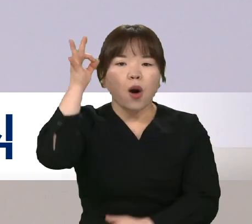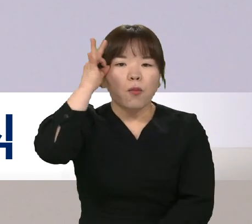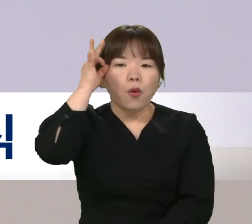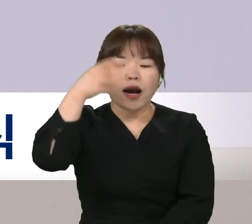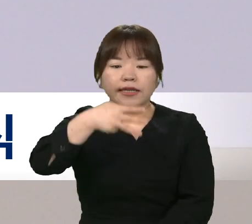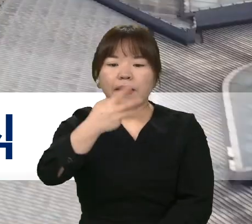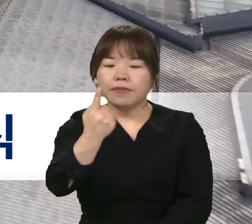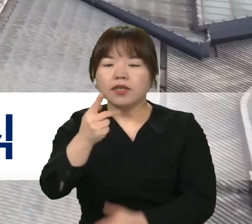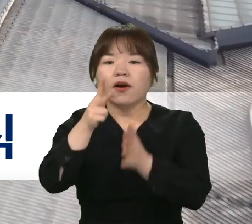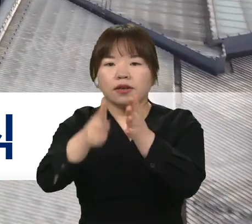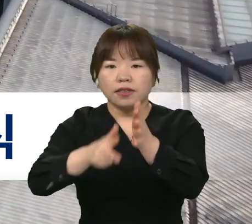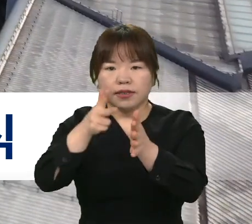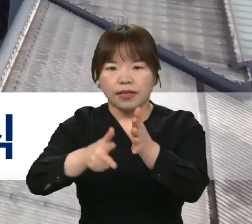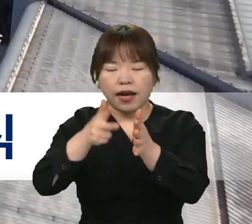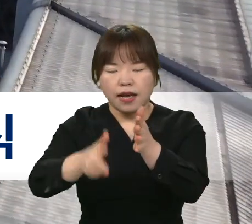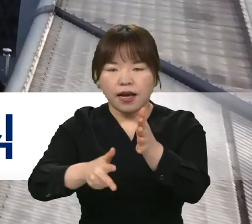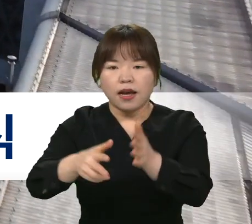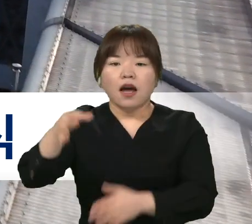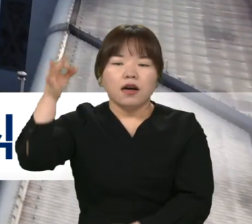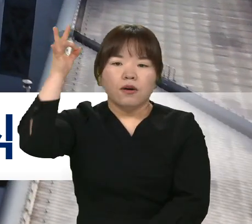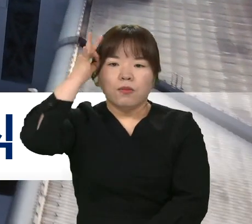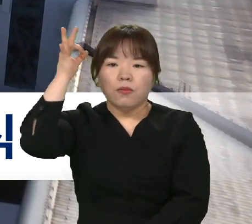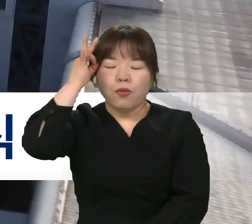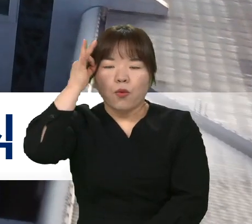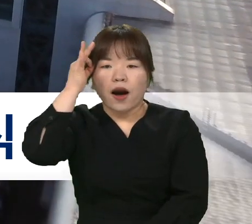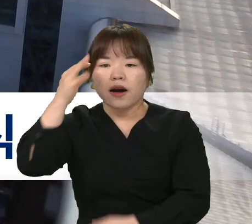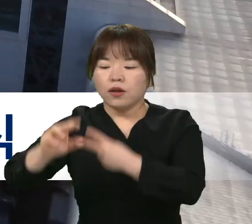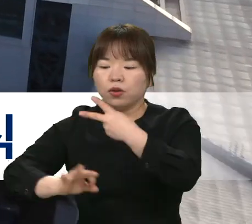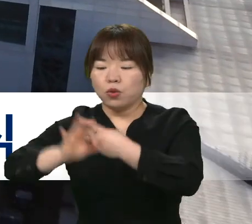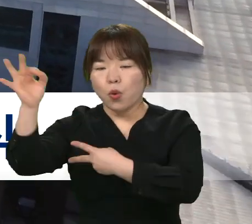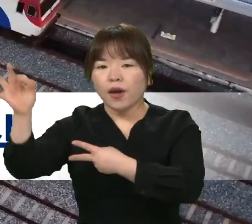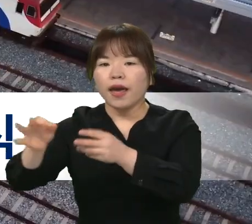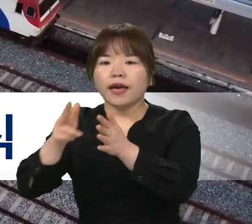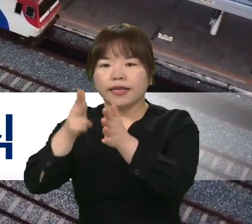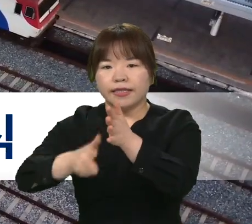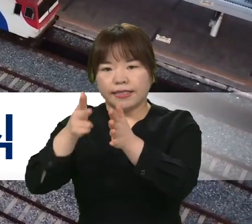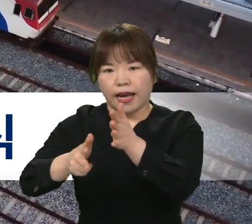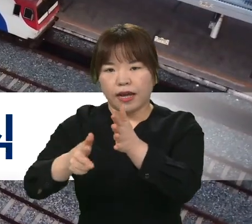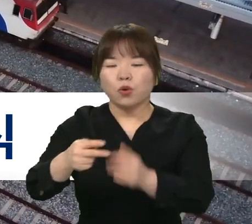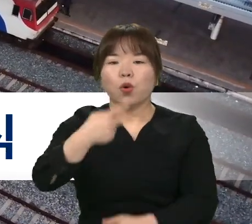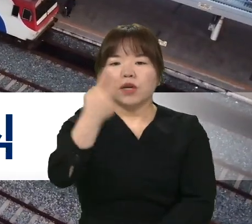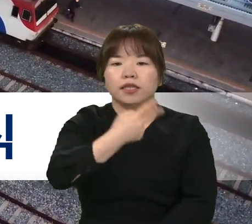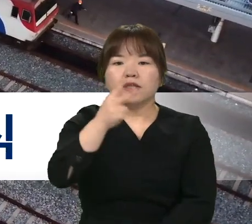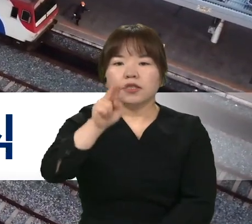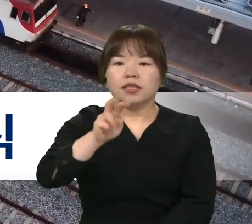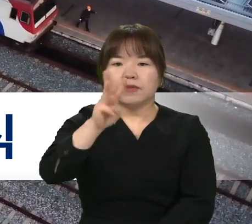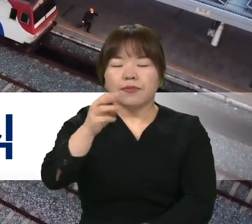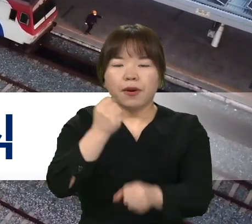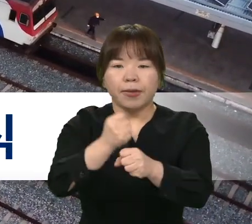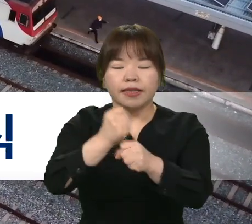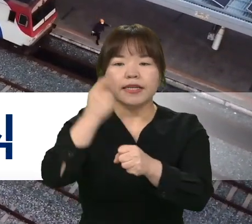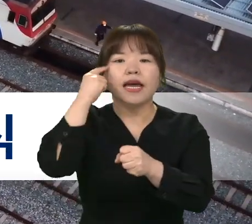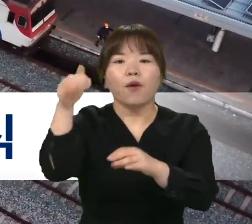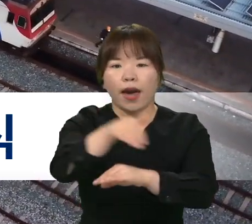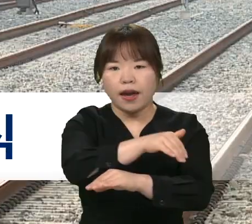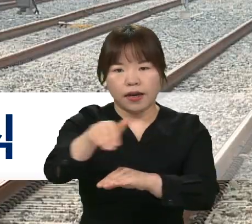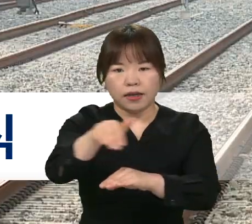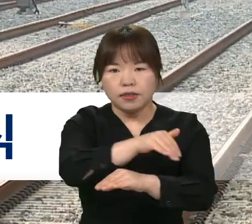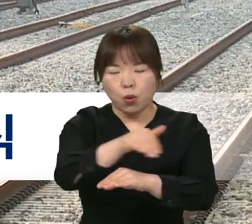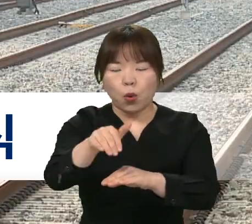동해중부선 포항삼척철도 건설사업과 포항 동해 전철화사업 또 2023년 준공예정으로